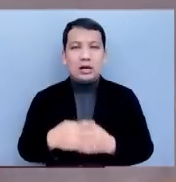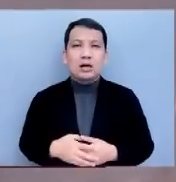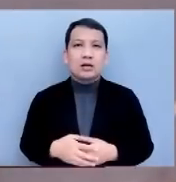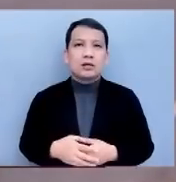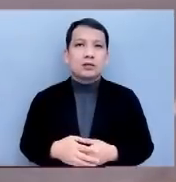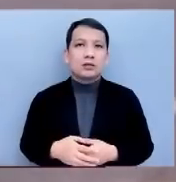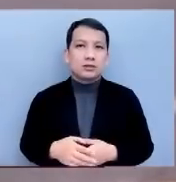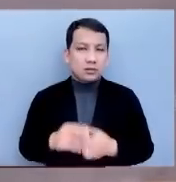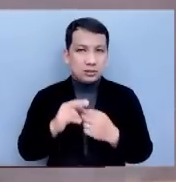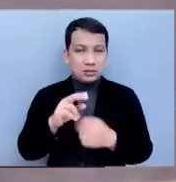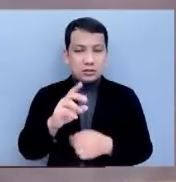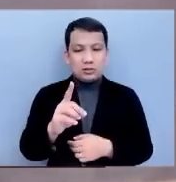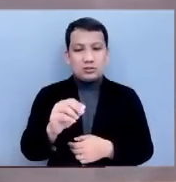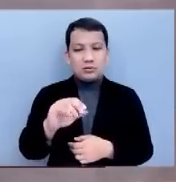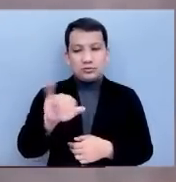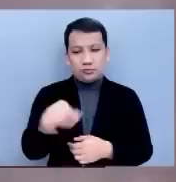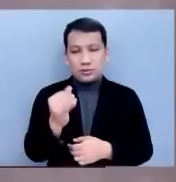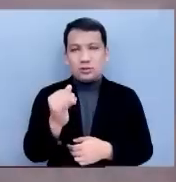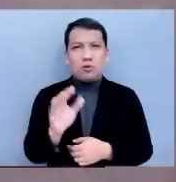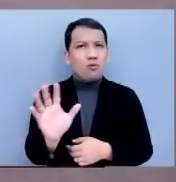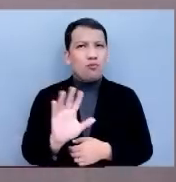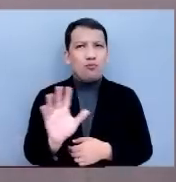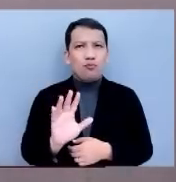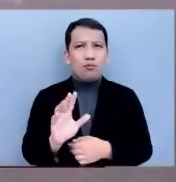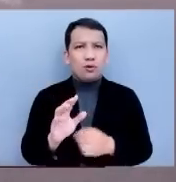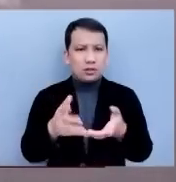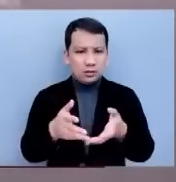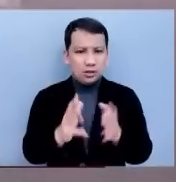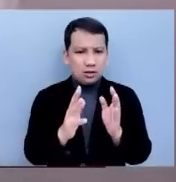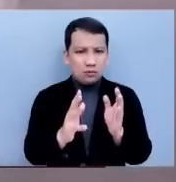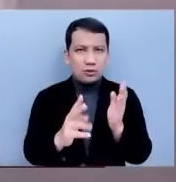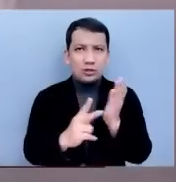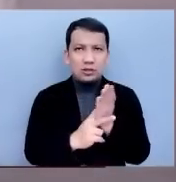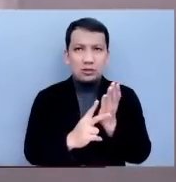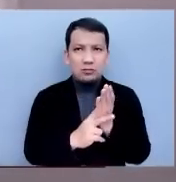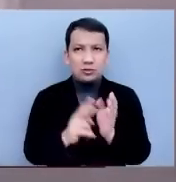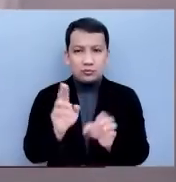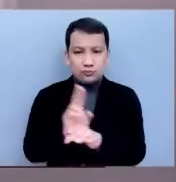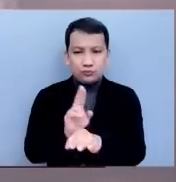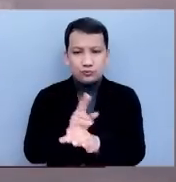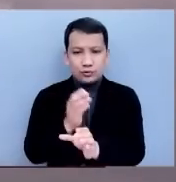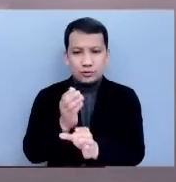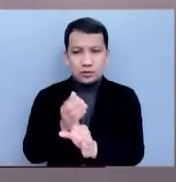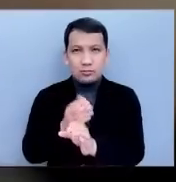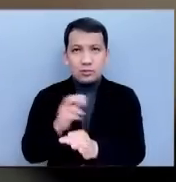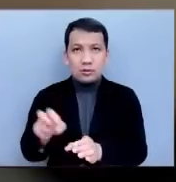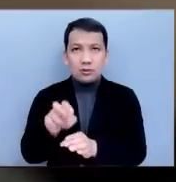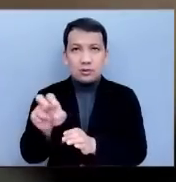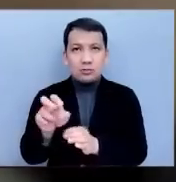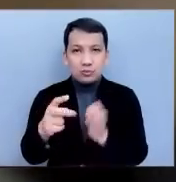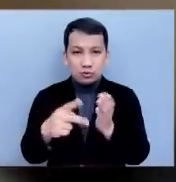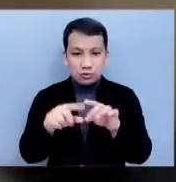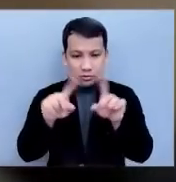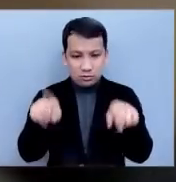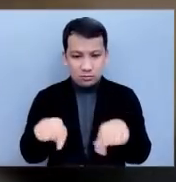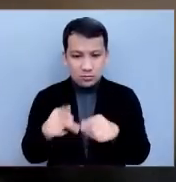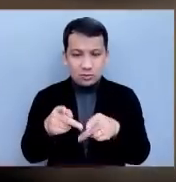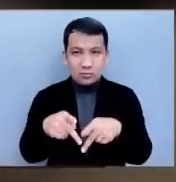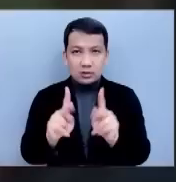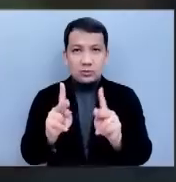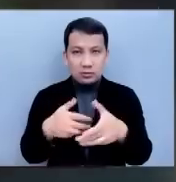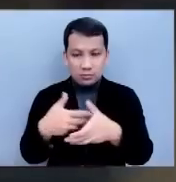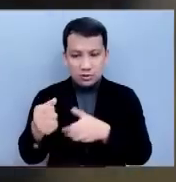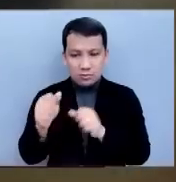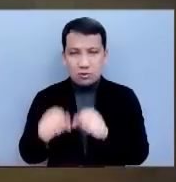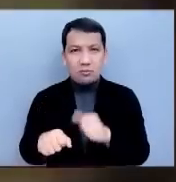Sabi ng Department of Justice, walang trip ticket ang ginamit sa sasakyan ng NBI para makalabas si Dera at imposible raw na